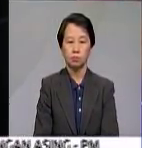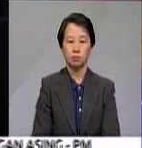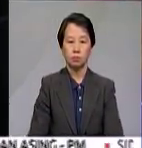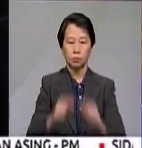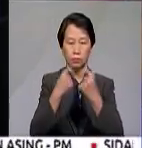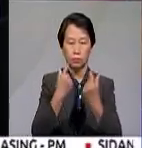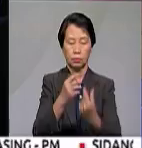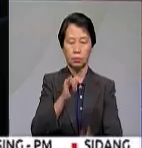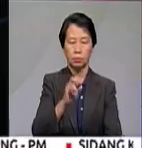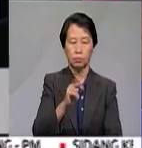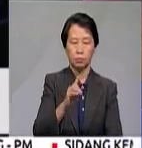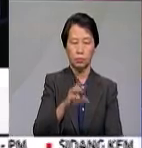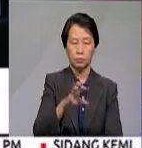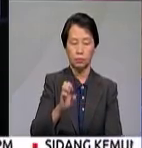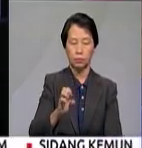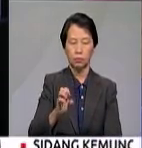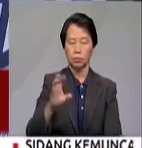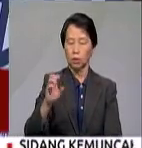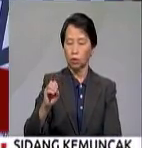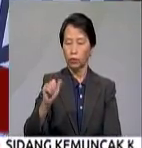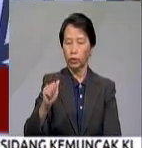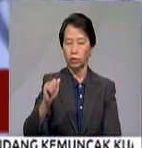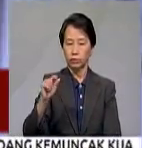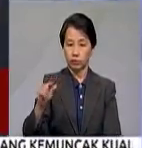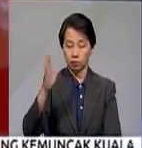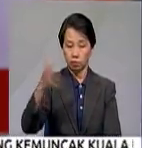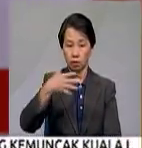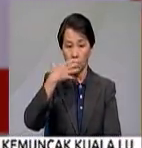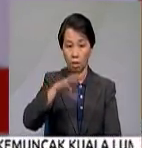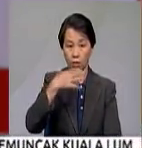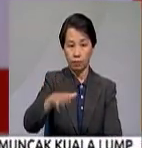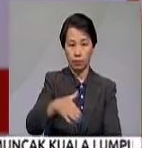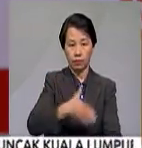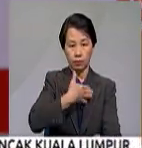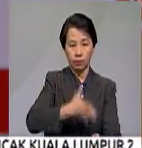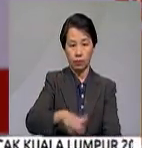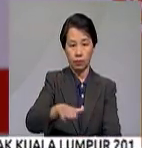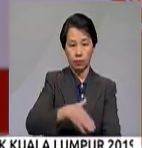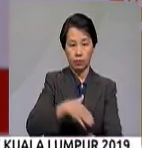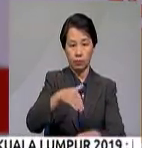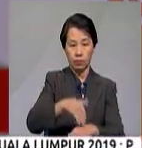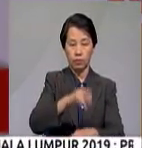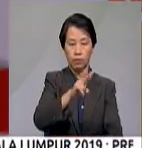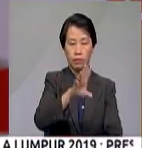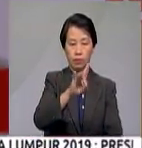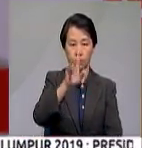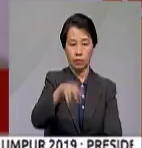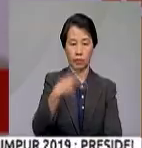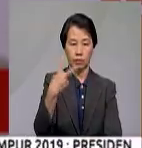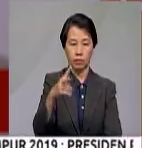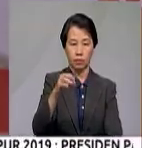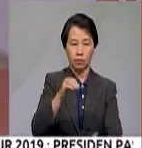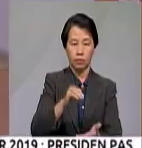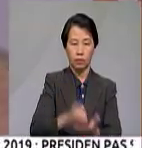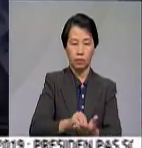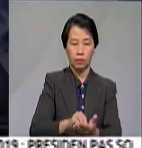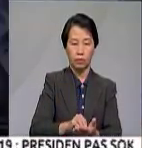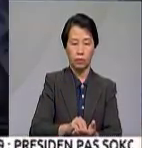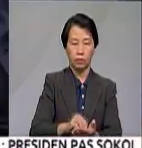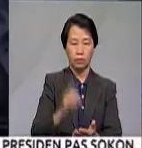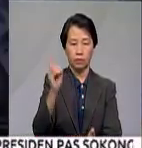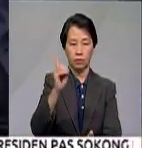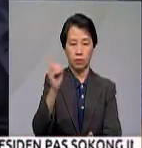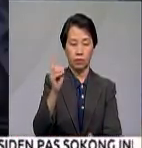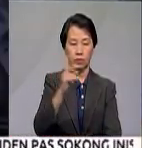Kumpulan indie dan underground OAG bakal menghangatkan konsert tempatan stage pada 28 Disember ini di Strand Mall, Kota